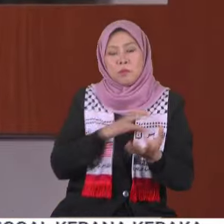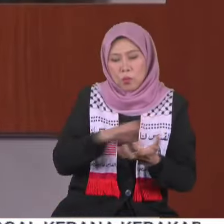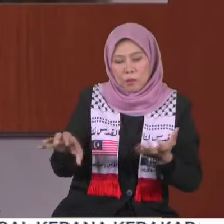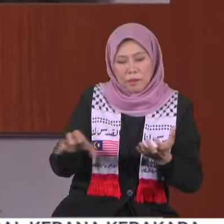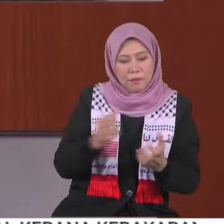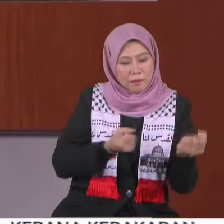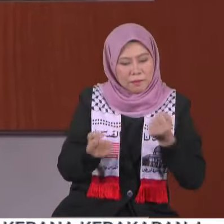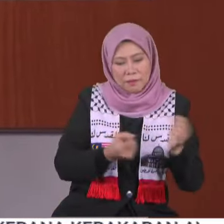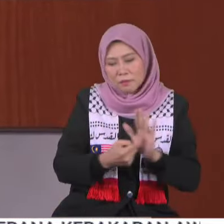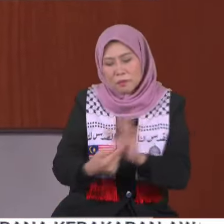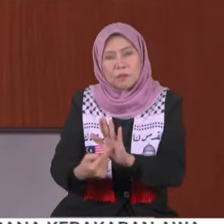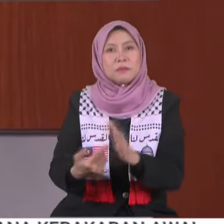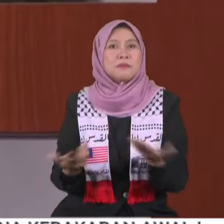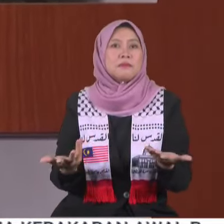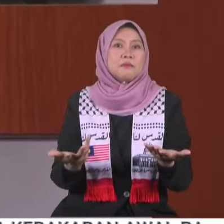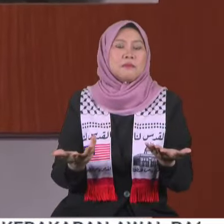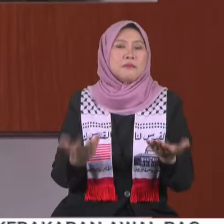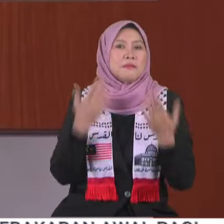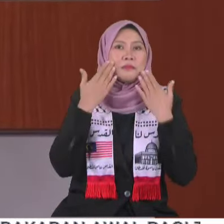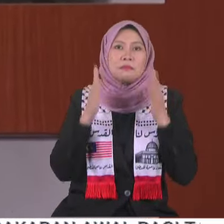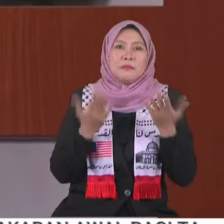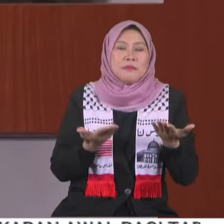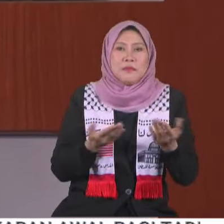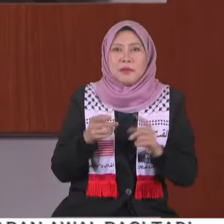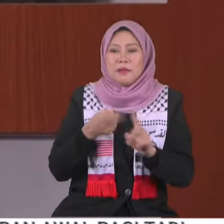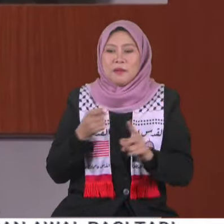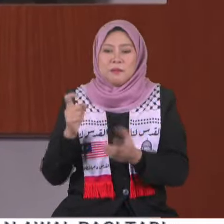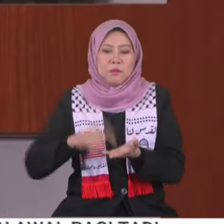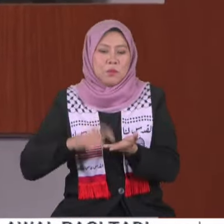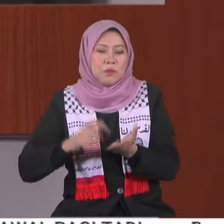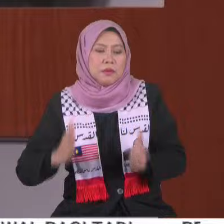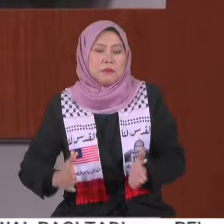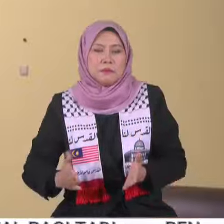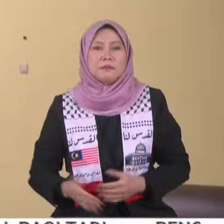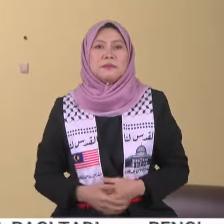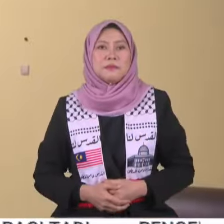kerosakan kenderaan disebabkan secara langsung oleh pihak penentang.